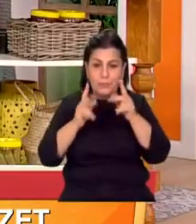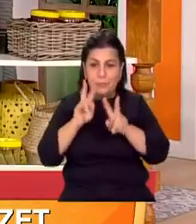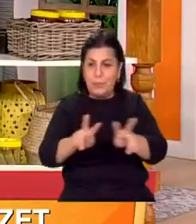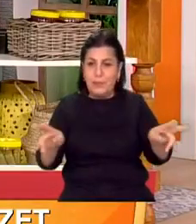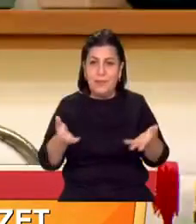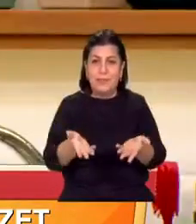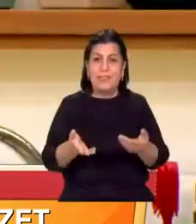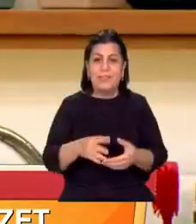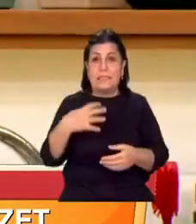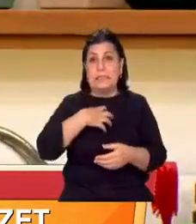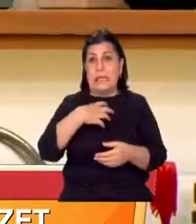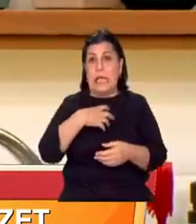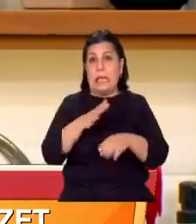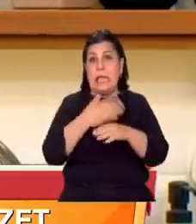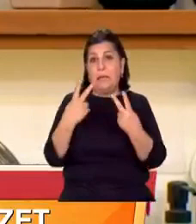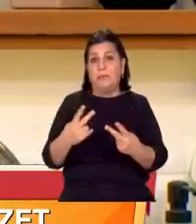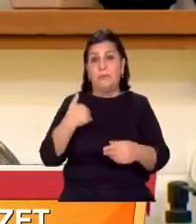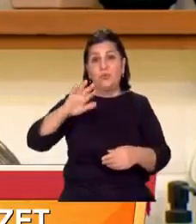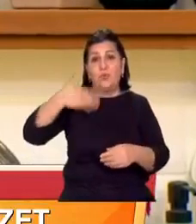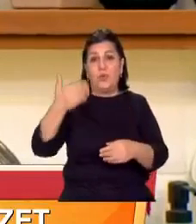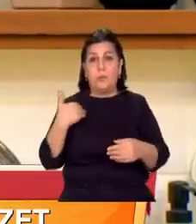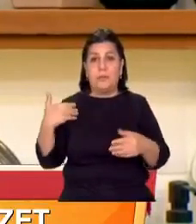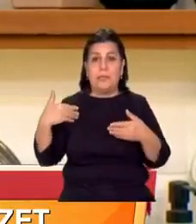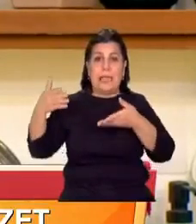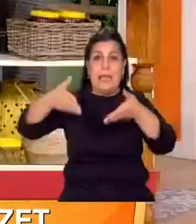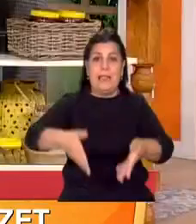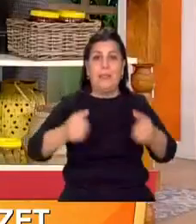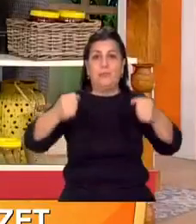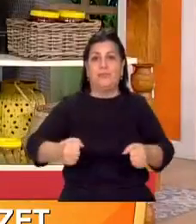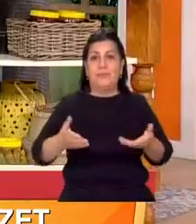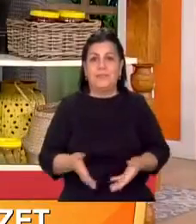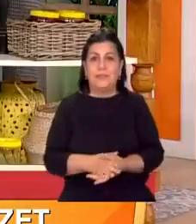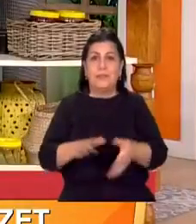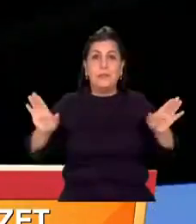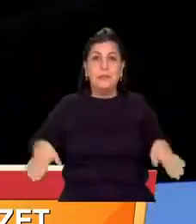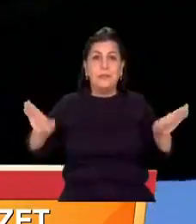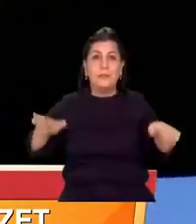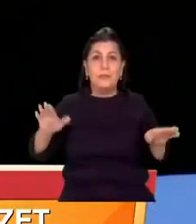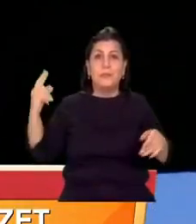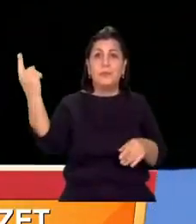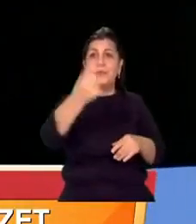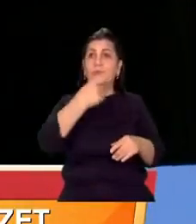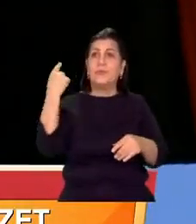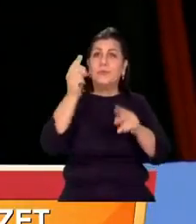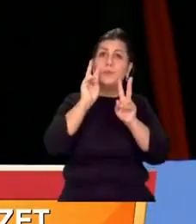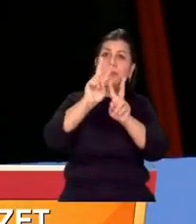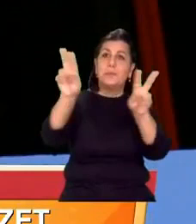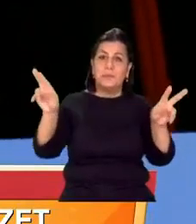sahibi kendisidir bir Sonradan gelip yerleştik nerede seçebiliyorsunuz Ay bunlar uça uça bir hal oldu